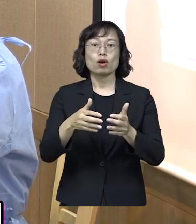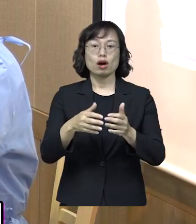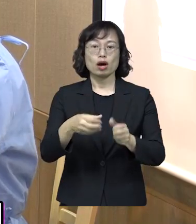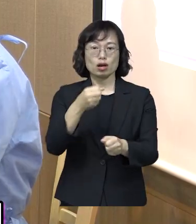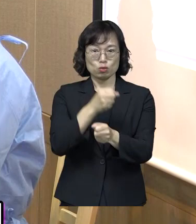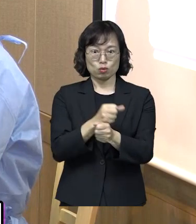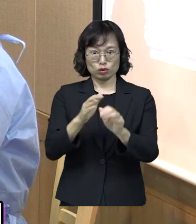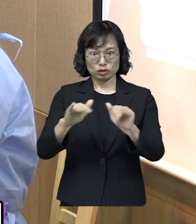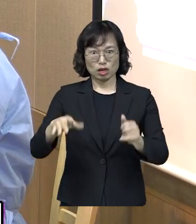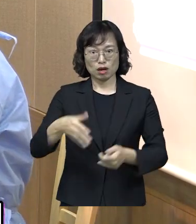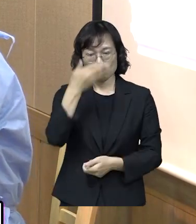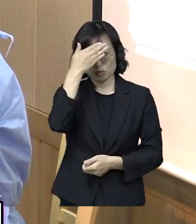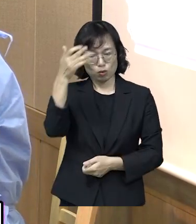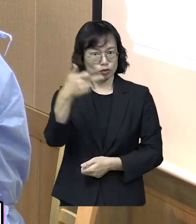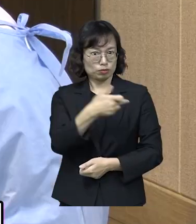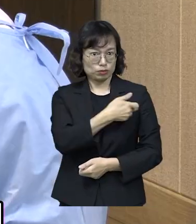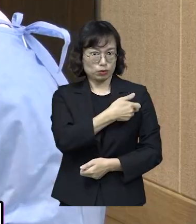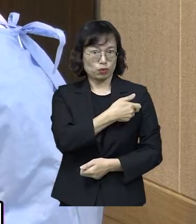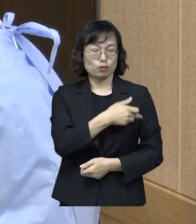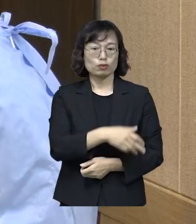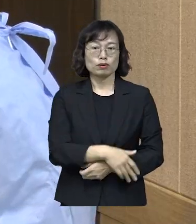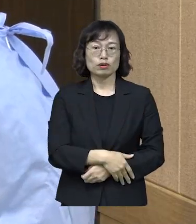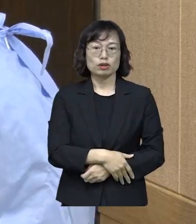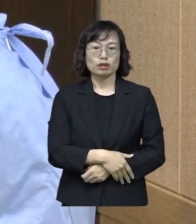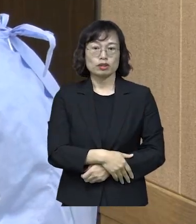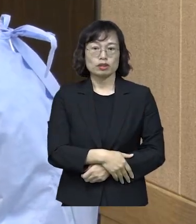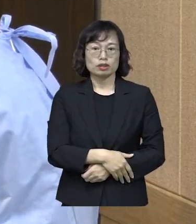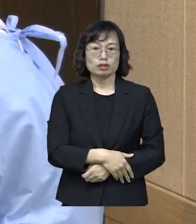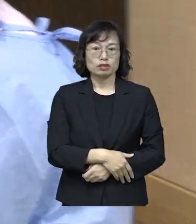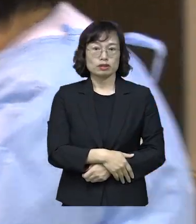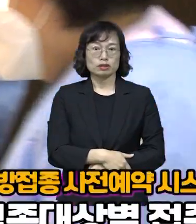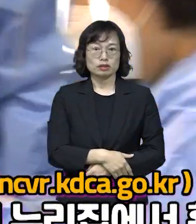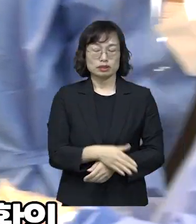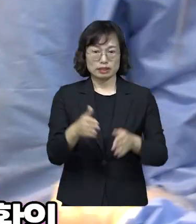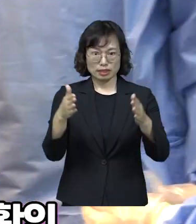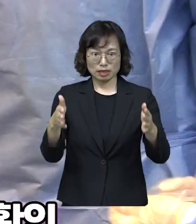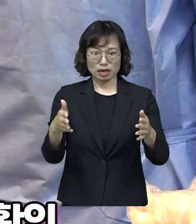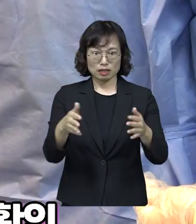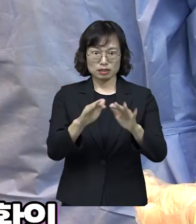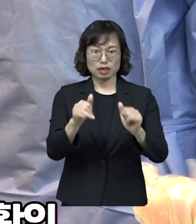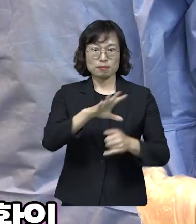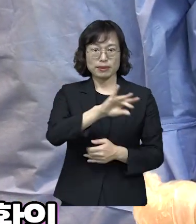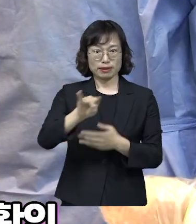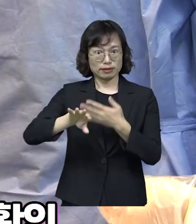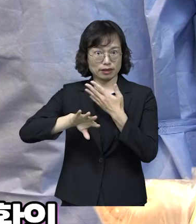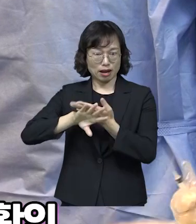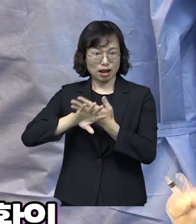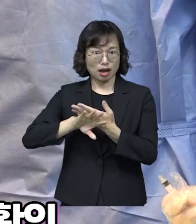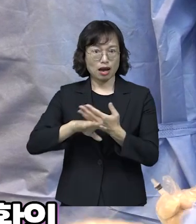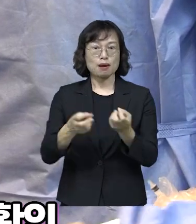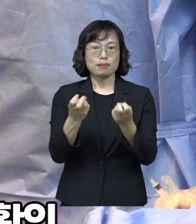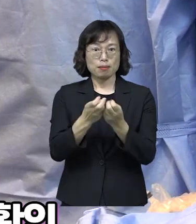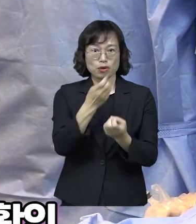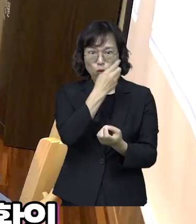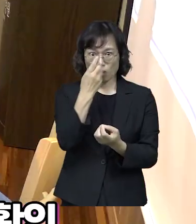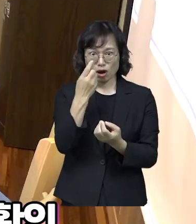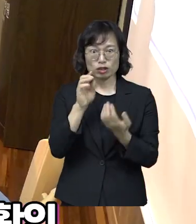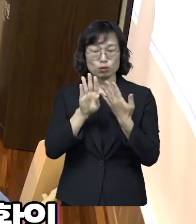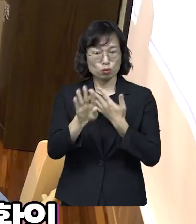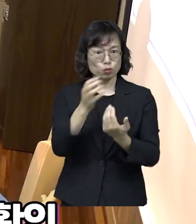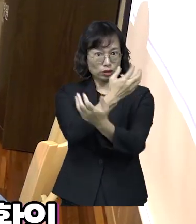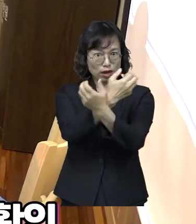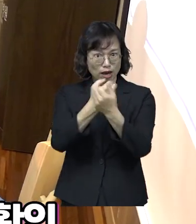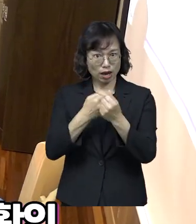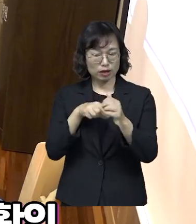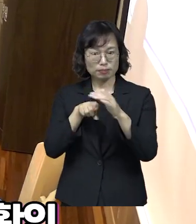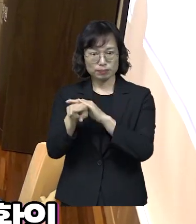등을 대상으로 무료 접종을 지원합니다. 접종 대상별 접종 기간이 다르기 때문에 반드시 접종 방법을 확인한 뒤 예약